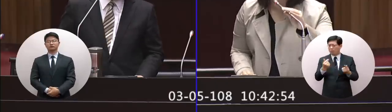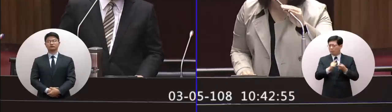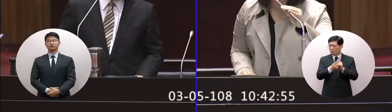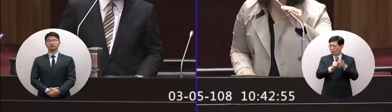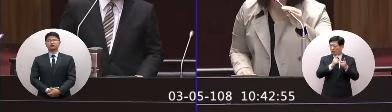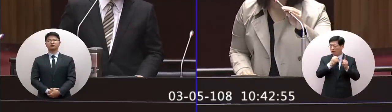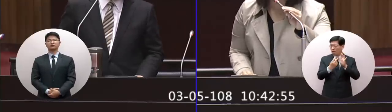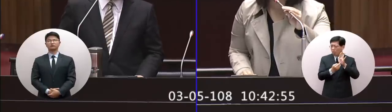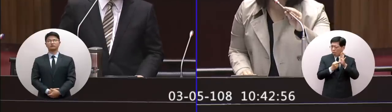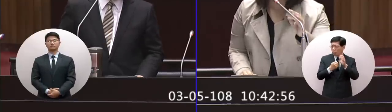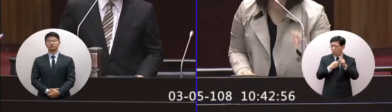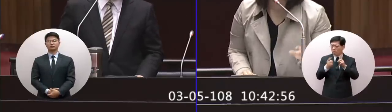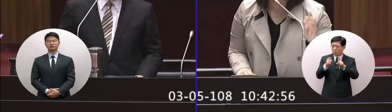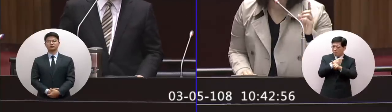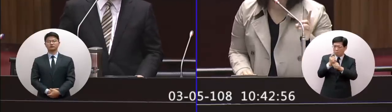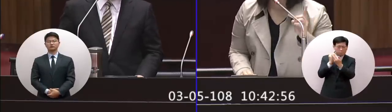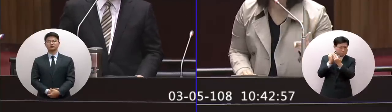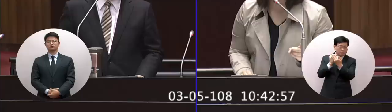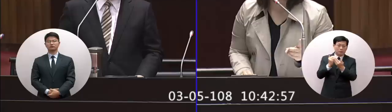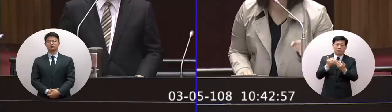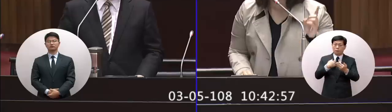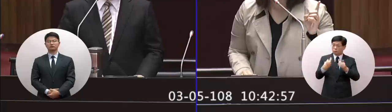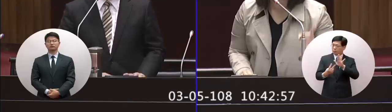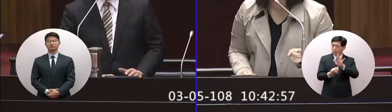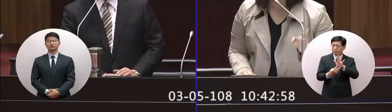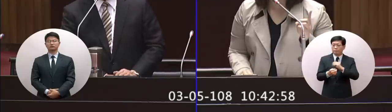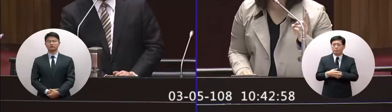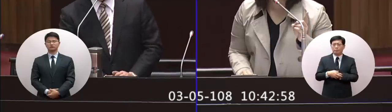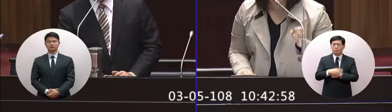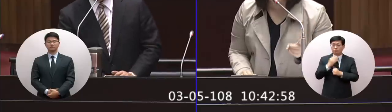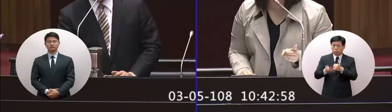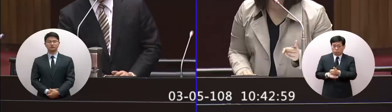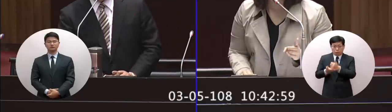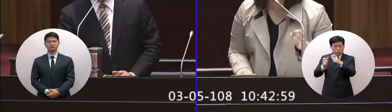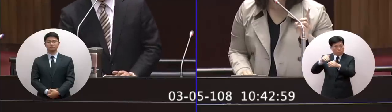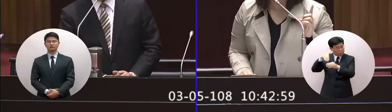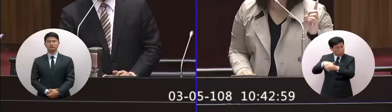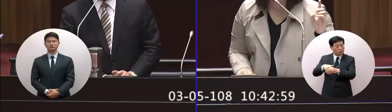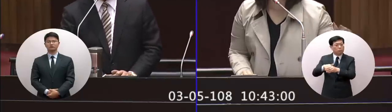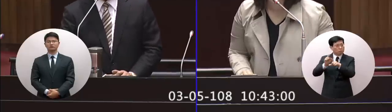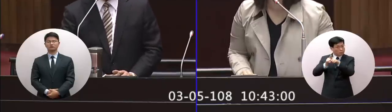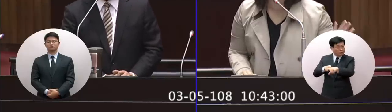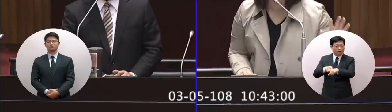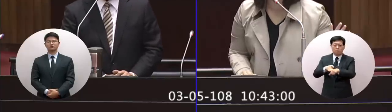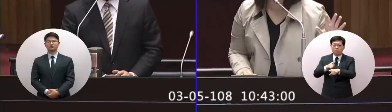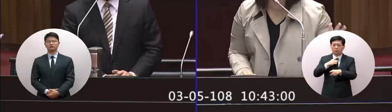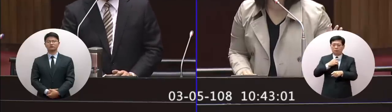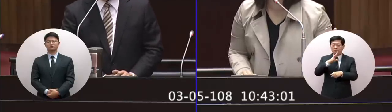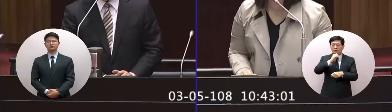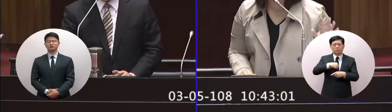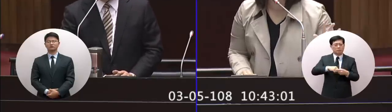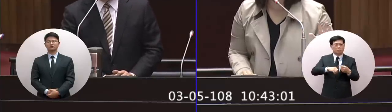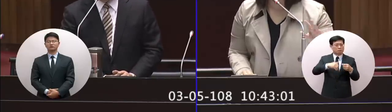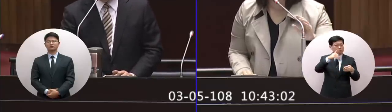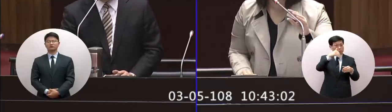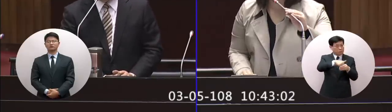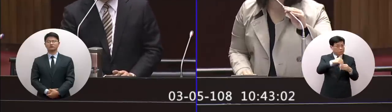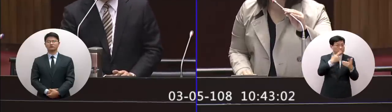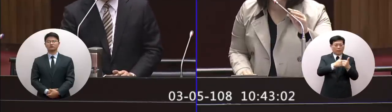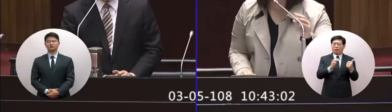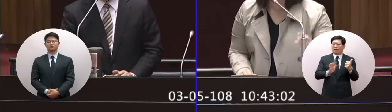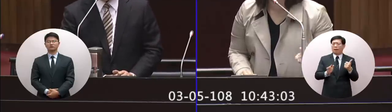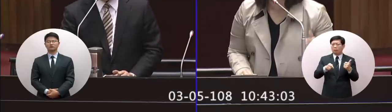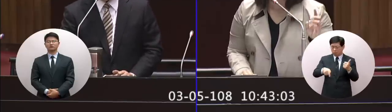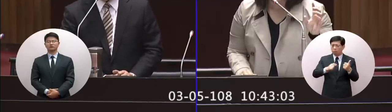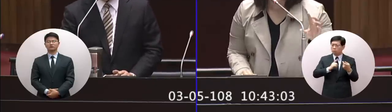文字游戏，甚至逃避。所以要如何？就是我再重申一次，就是说尊重公投的结果，而是排除任何的选举考量、政治考量。我觉